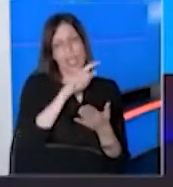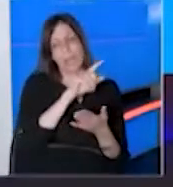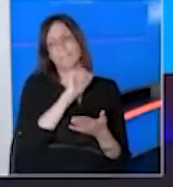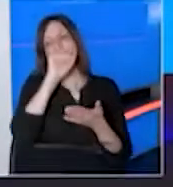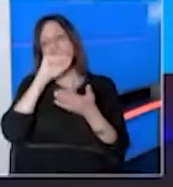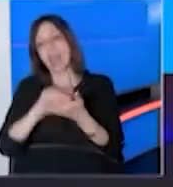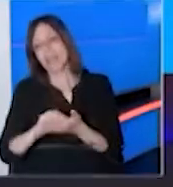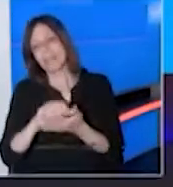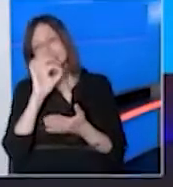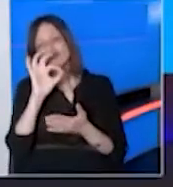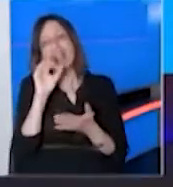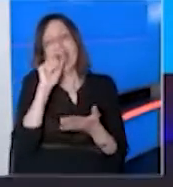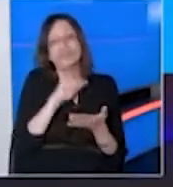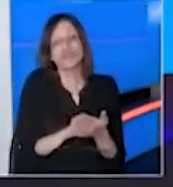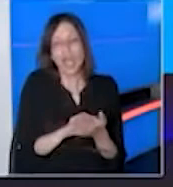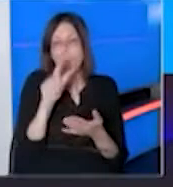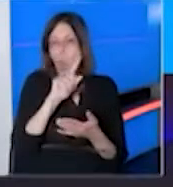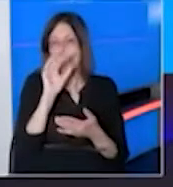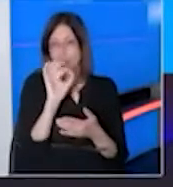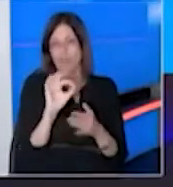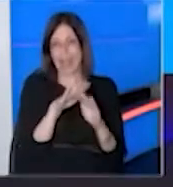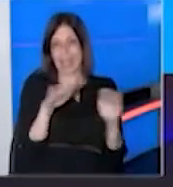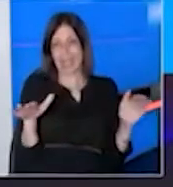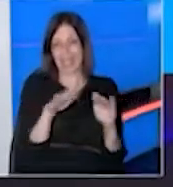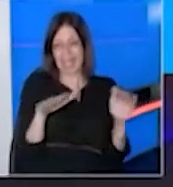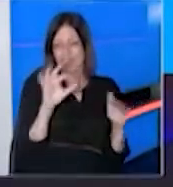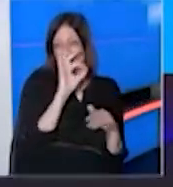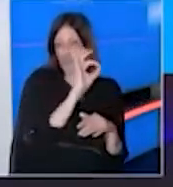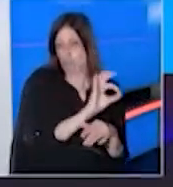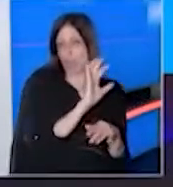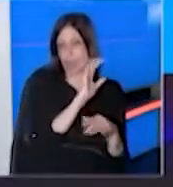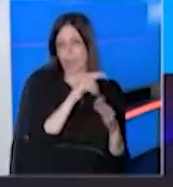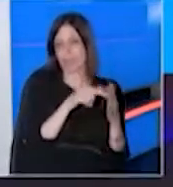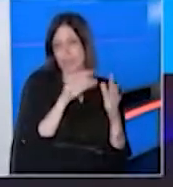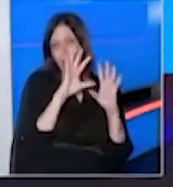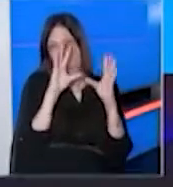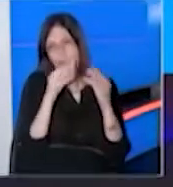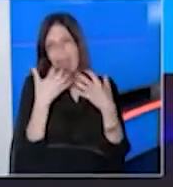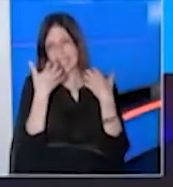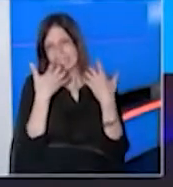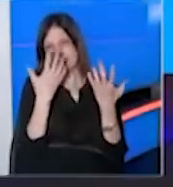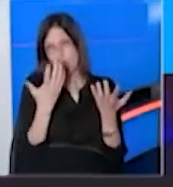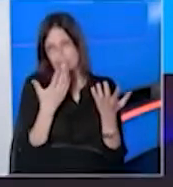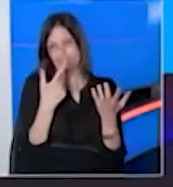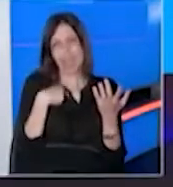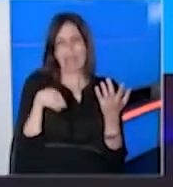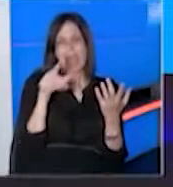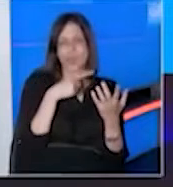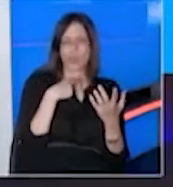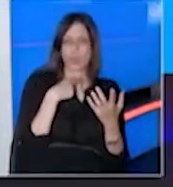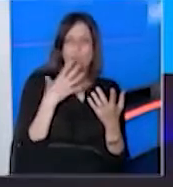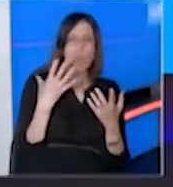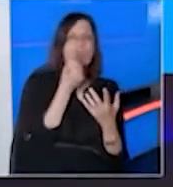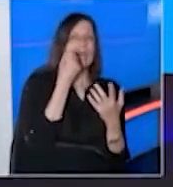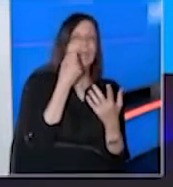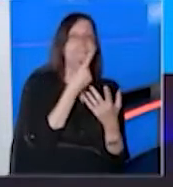משלמת לך בעבור ההשקעה, לא הקרקע, הקרקע הוא שלה. ולכן כל הפסד, כל הפסד הזאת שאנחנו מחזיקים